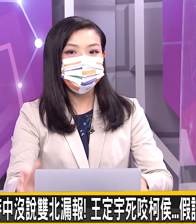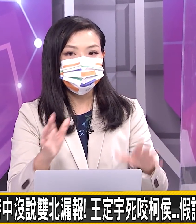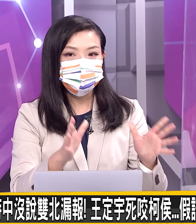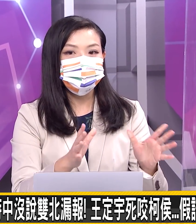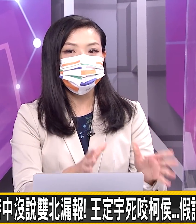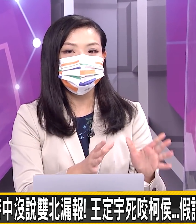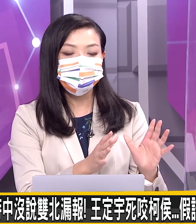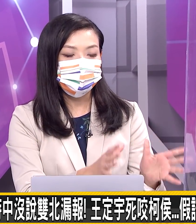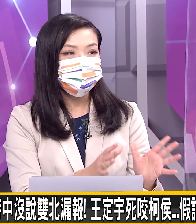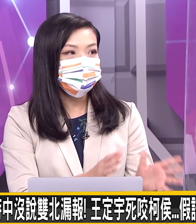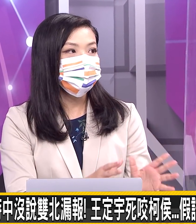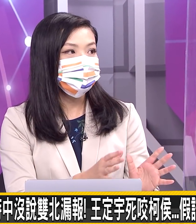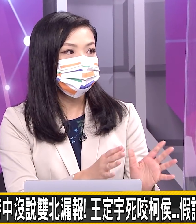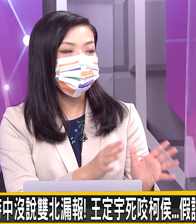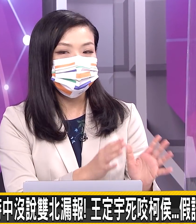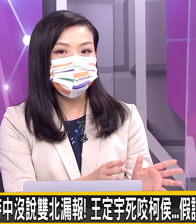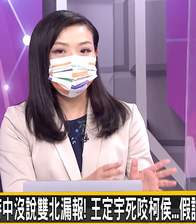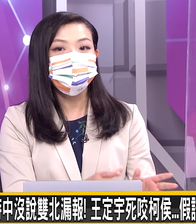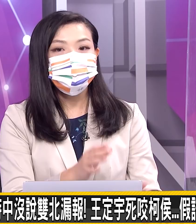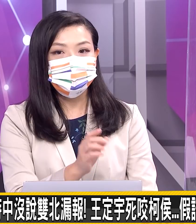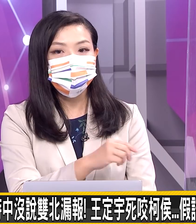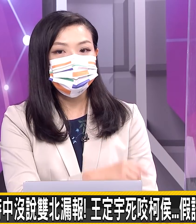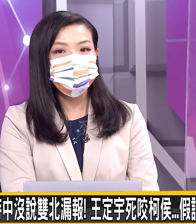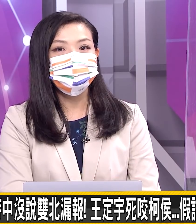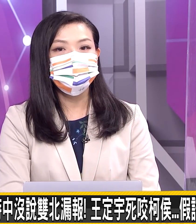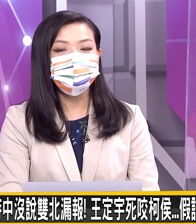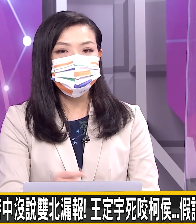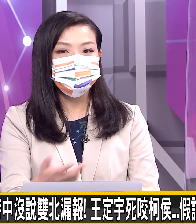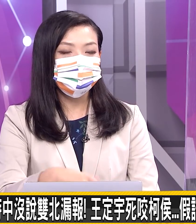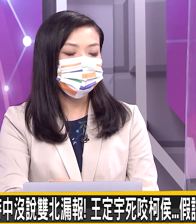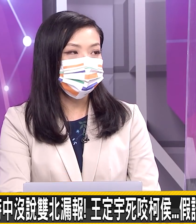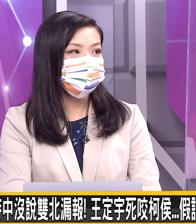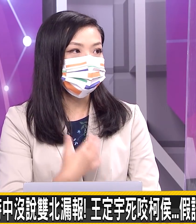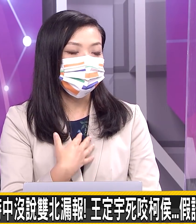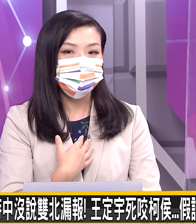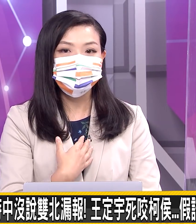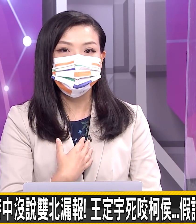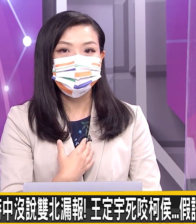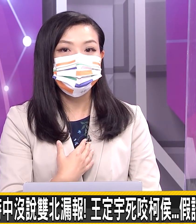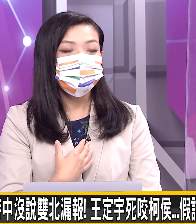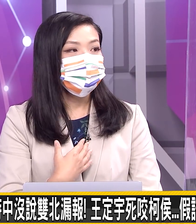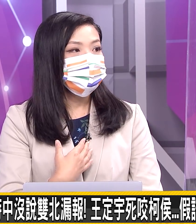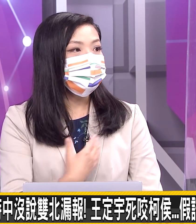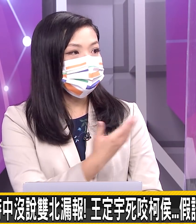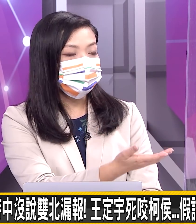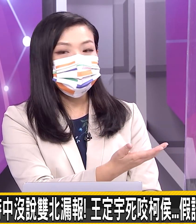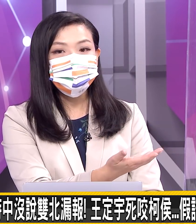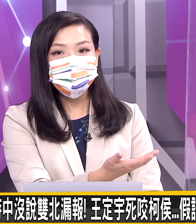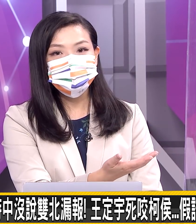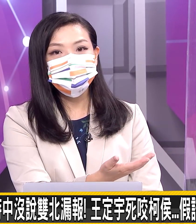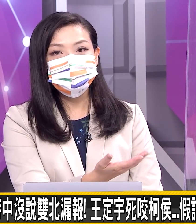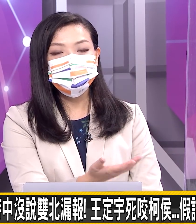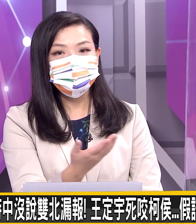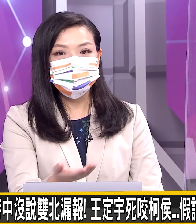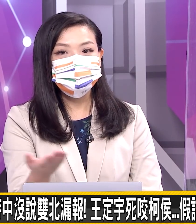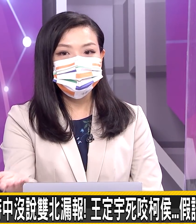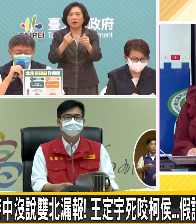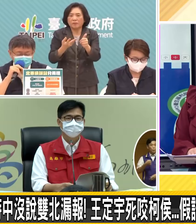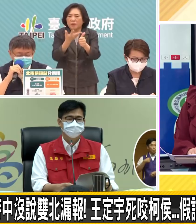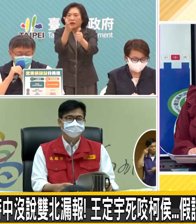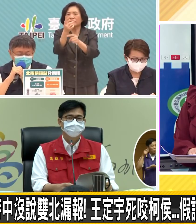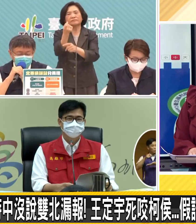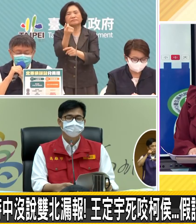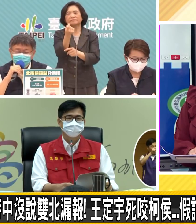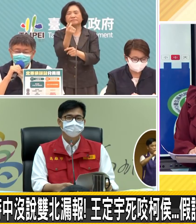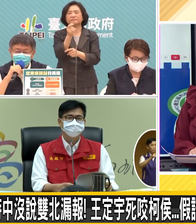部分的比例可能来自于这些民进党相关的侧翼。那这样子的情况，到底我们要怎么办？ 那你今天如果说今天你的记